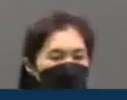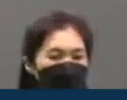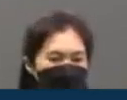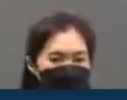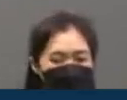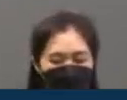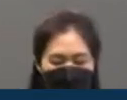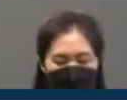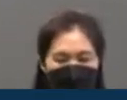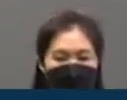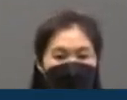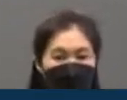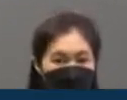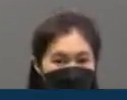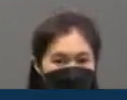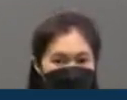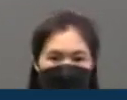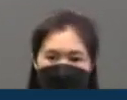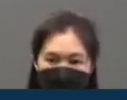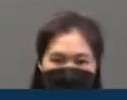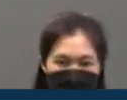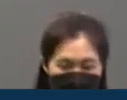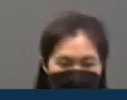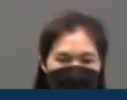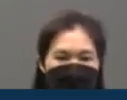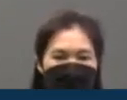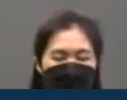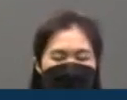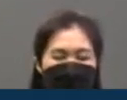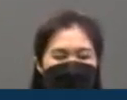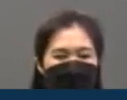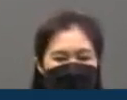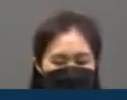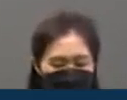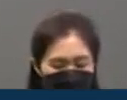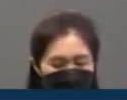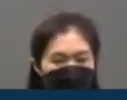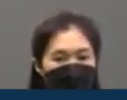ดีเซลเป็น38 บาทในช่วงนี้นฤมล อุดมพรรายงาน